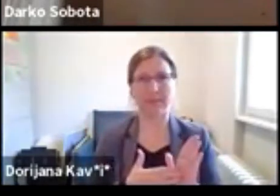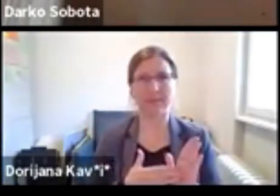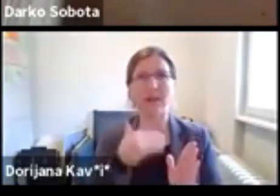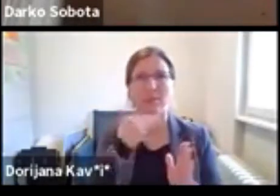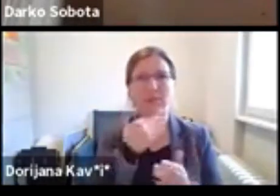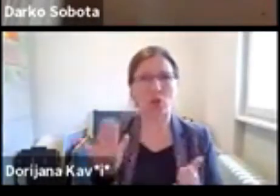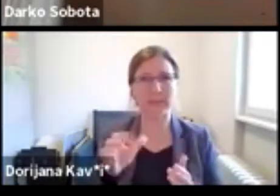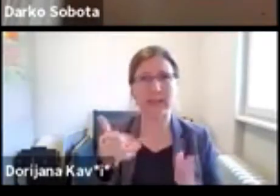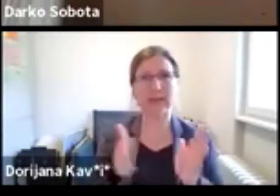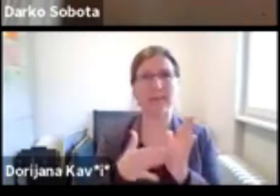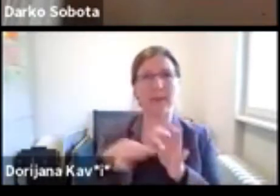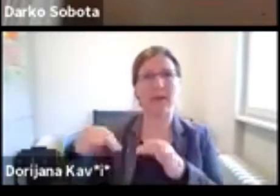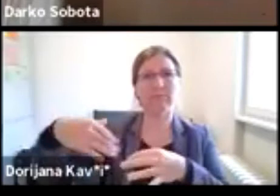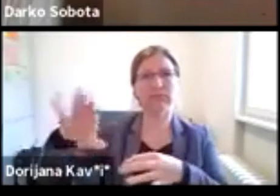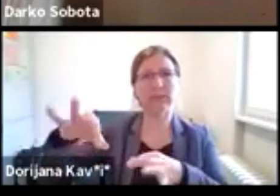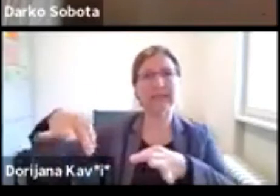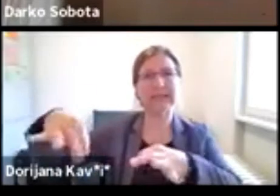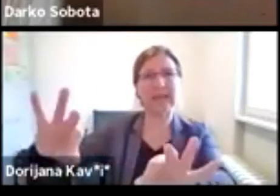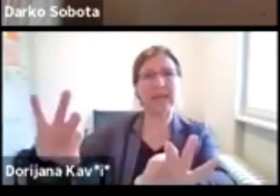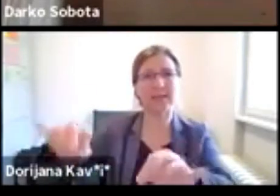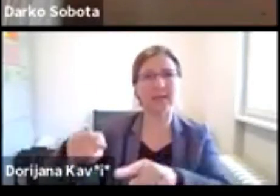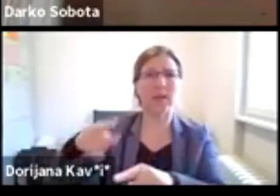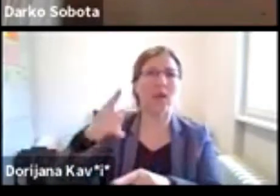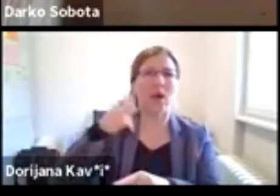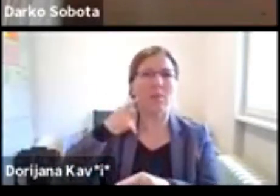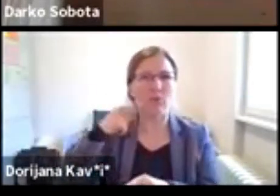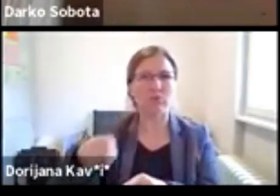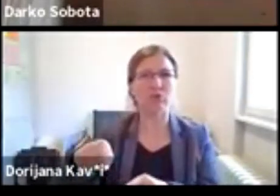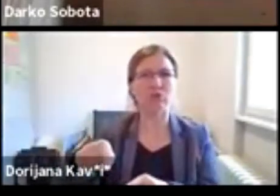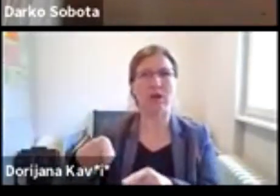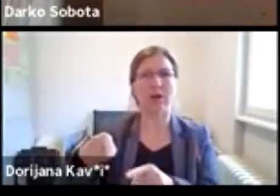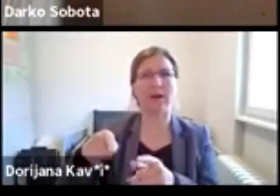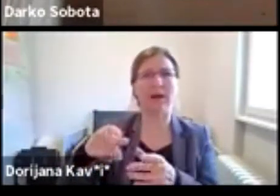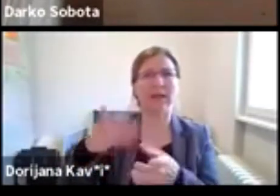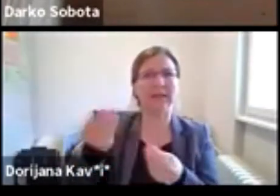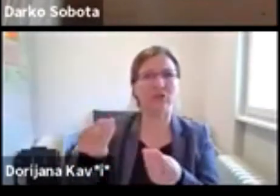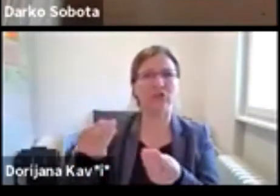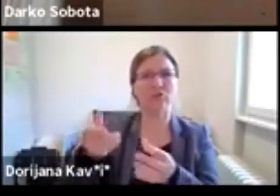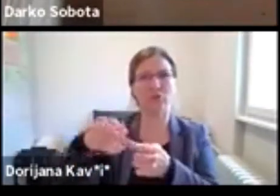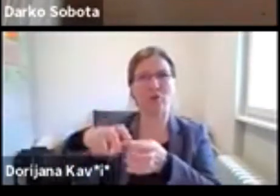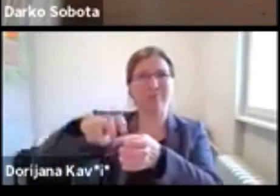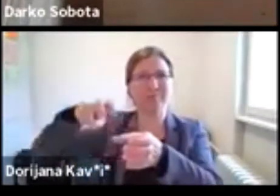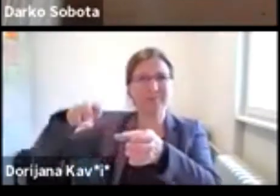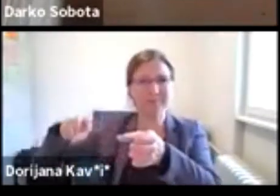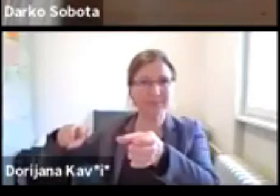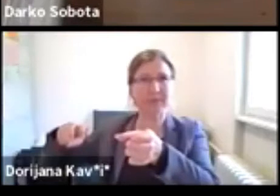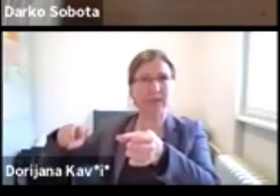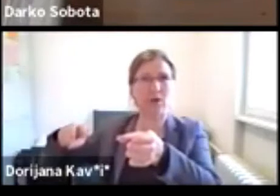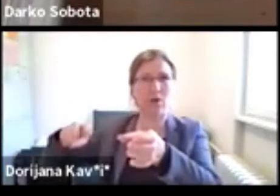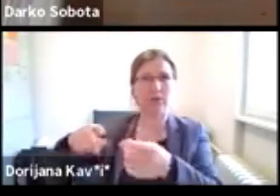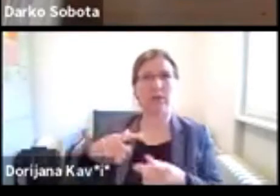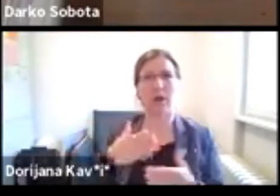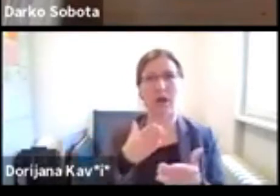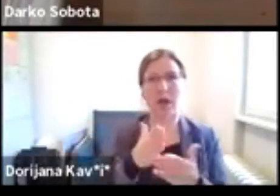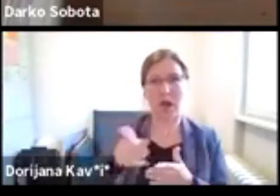se možda pokušava malo odmaknuti od nekakve veće grupe ljudi radi te distance, pa ako je